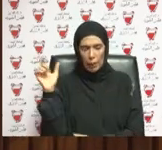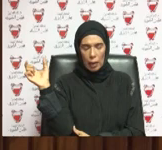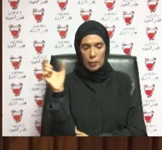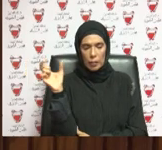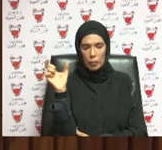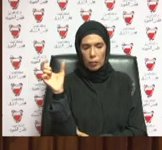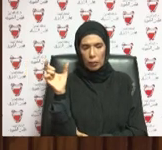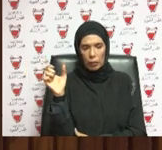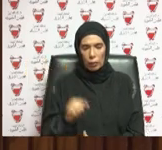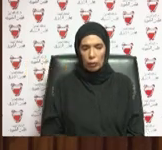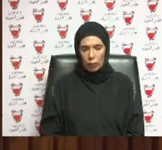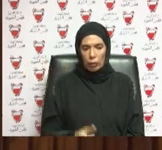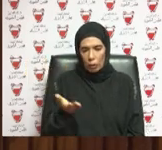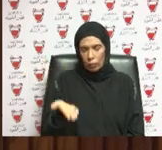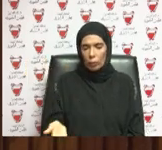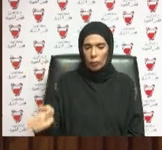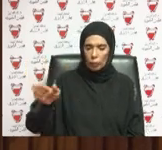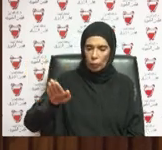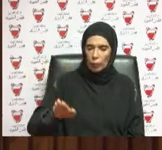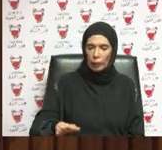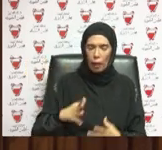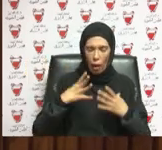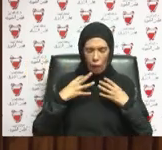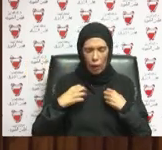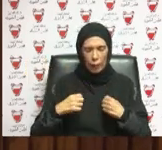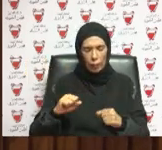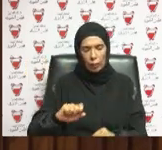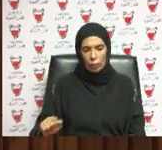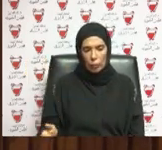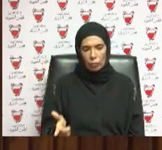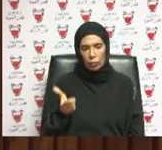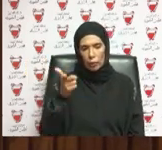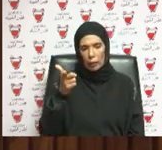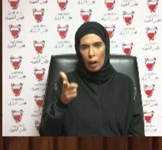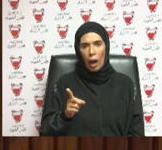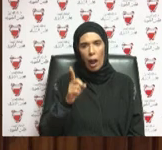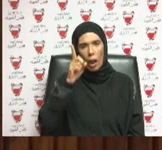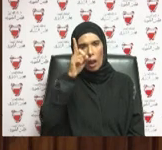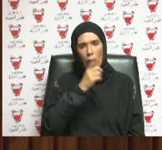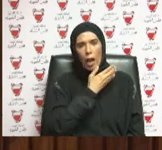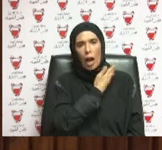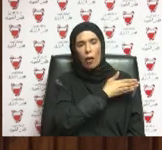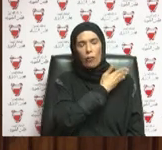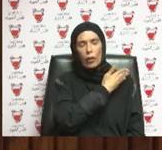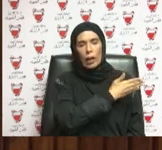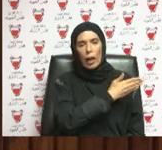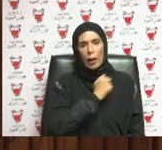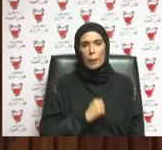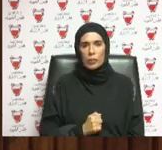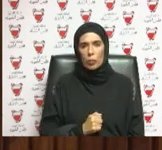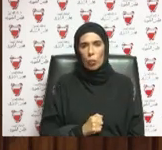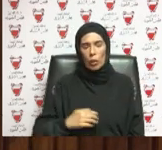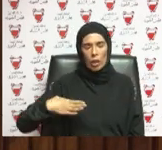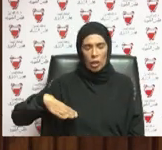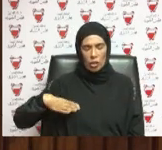والإسلامية في وفاة فقيد البحرين الغالي المغفور له بإذنه تعالى صاحب